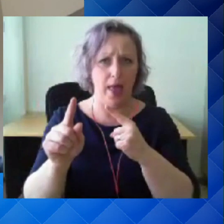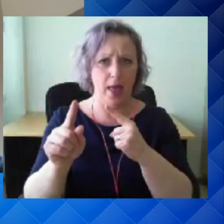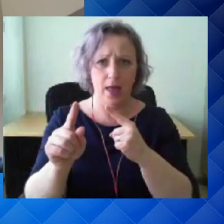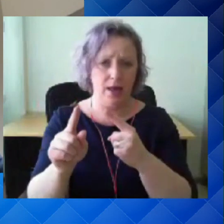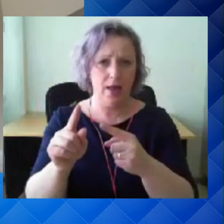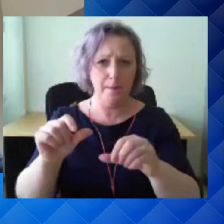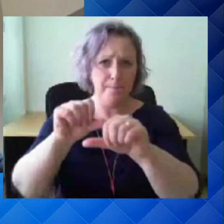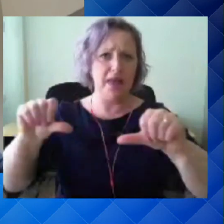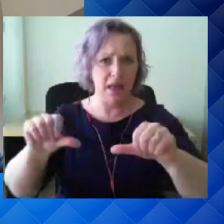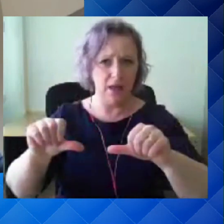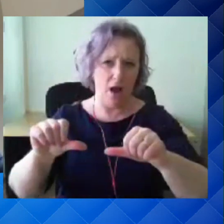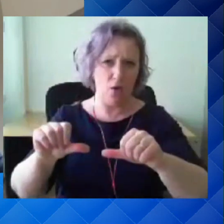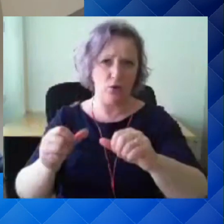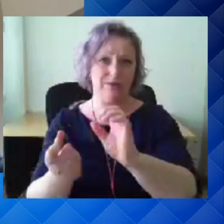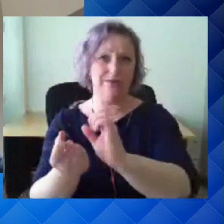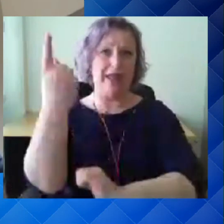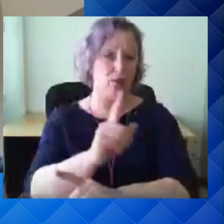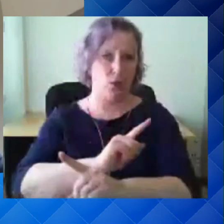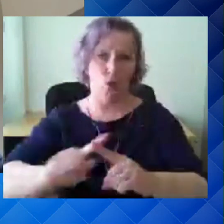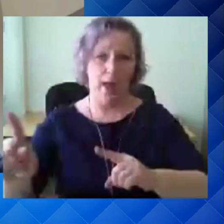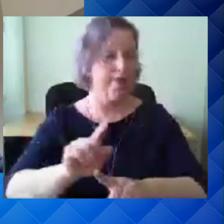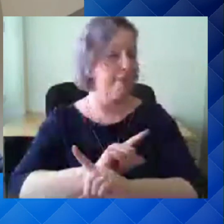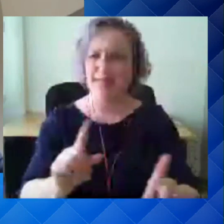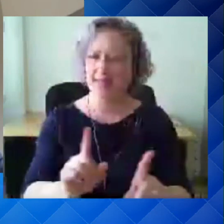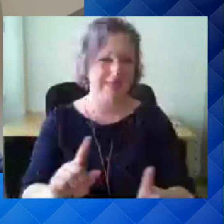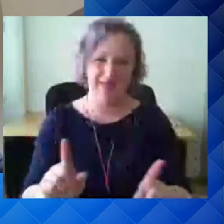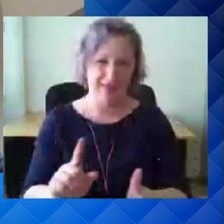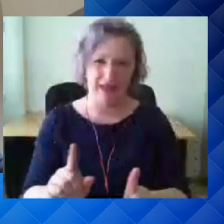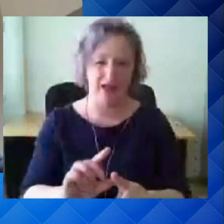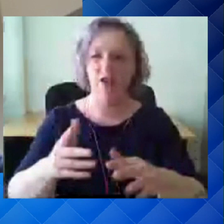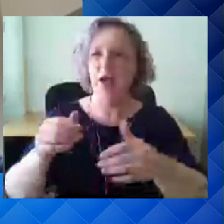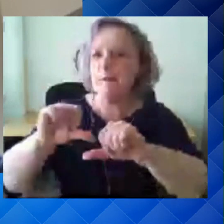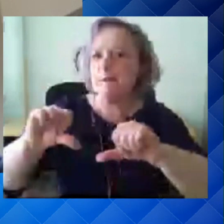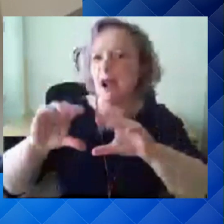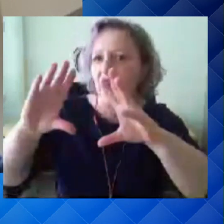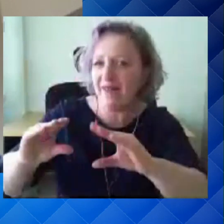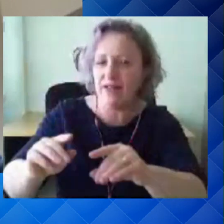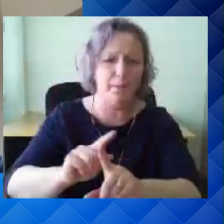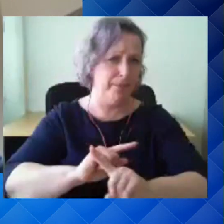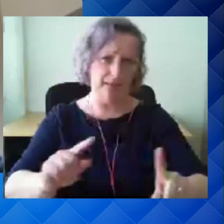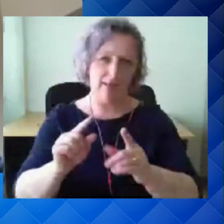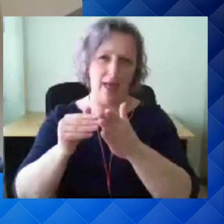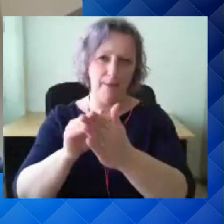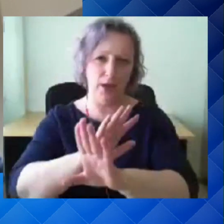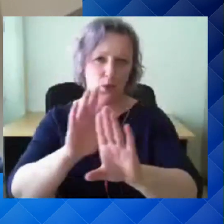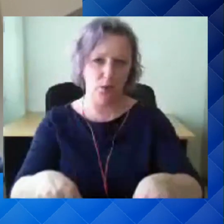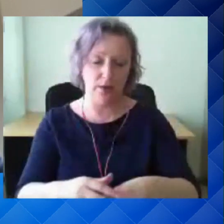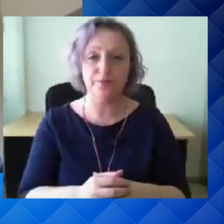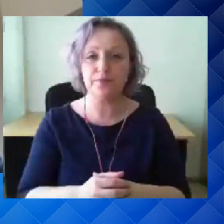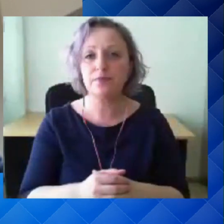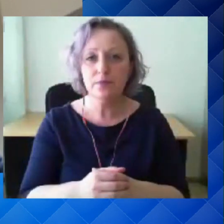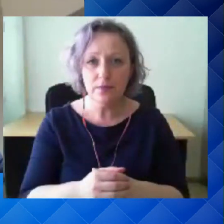piirangu kehtestamist või mingisuguse piirangu leevendamist, et need piirangute